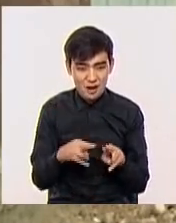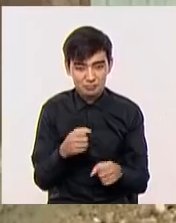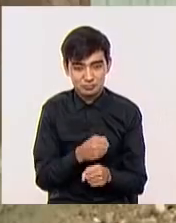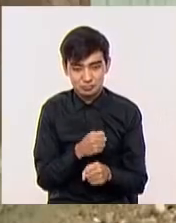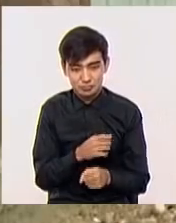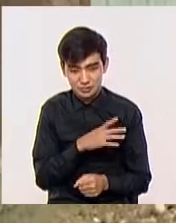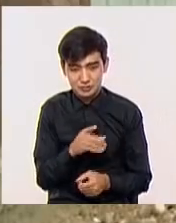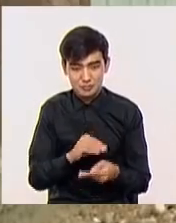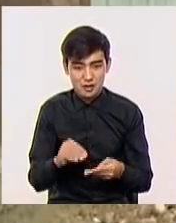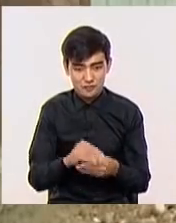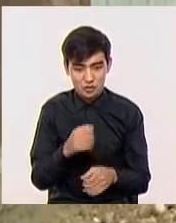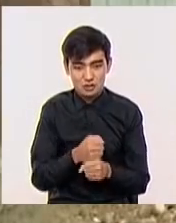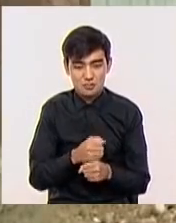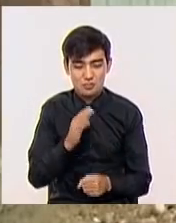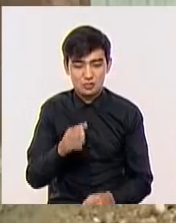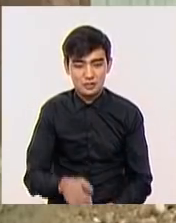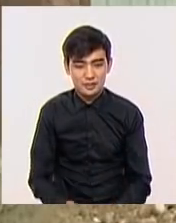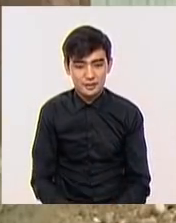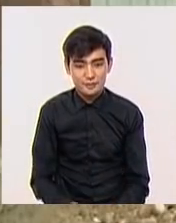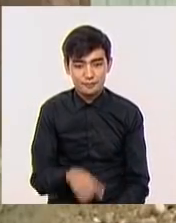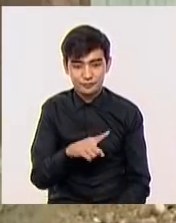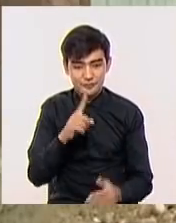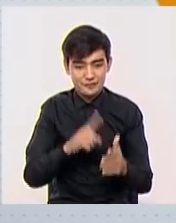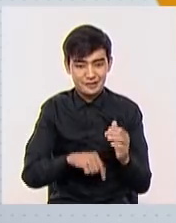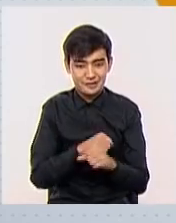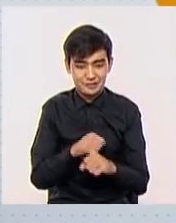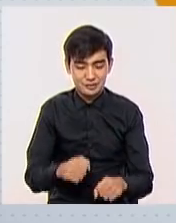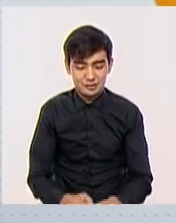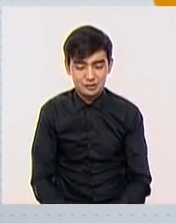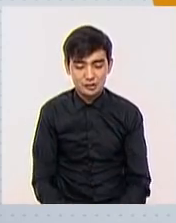істеген, тағы сондай істейді. Оңа қазір сенуге болмайды.